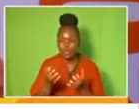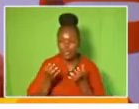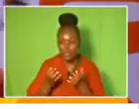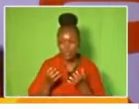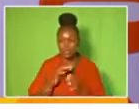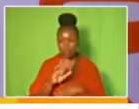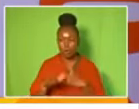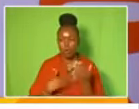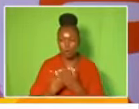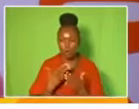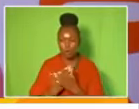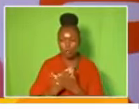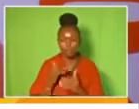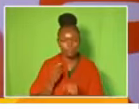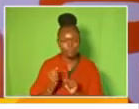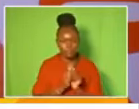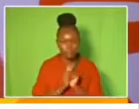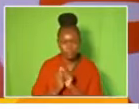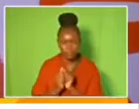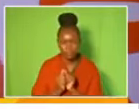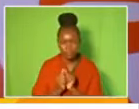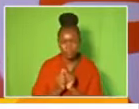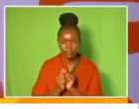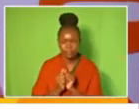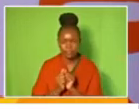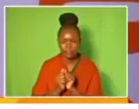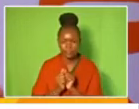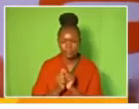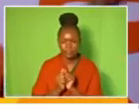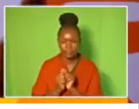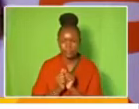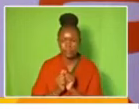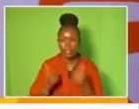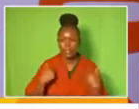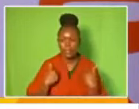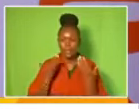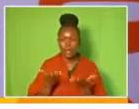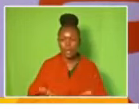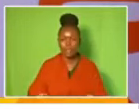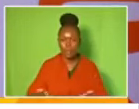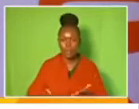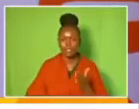wote ambao wako hapo ndani. Viongozi hao wote. Mimi niko hapa juu.